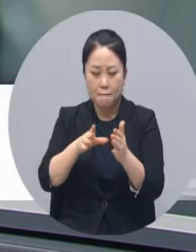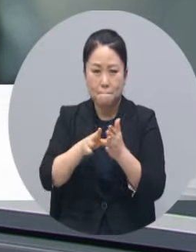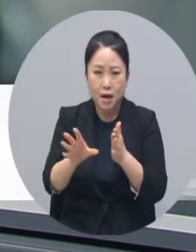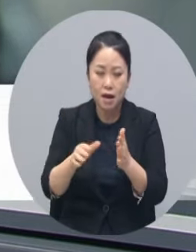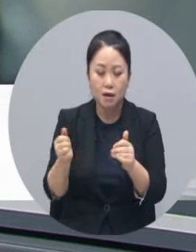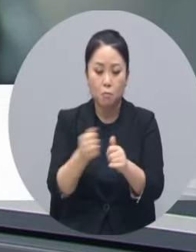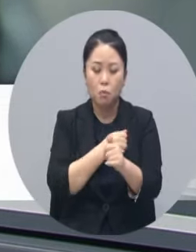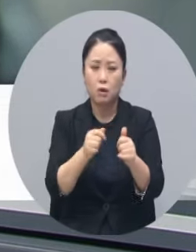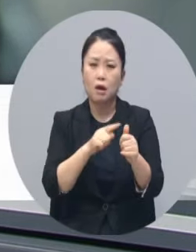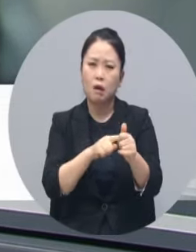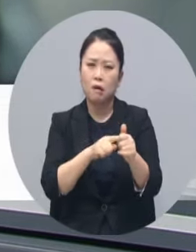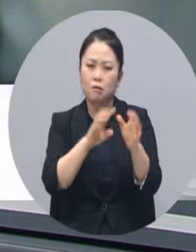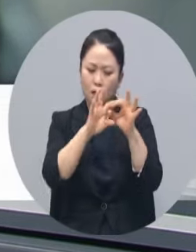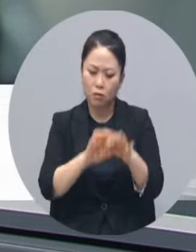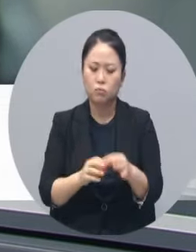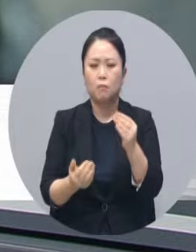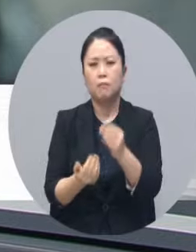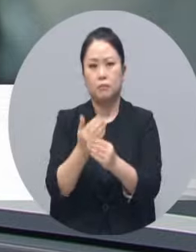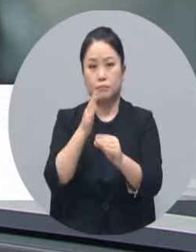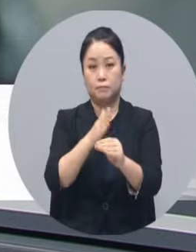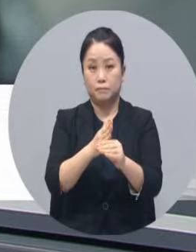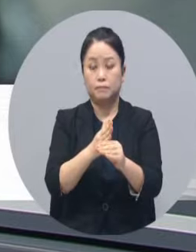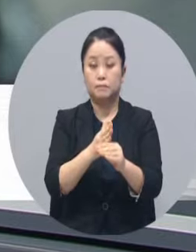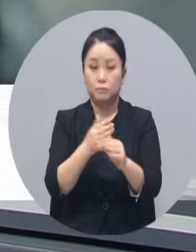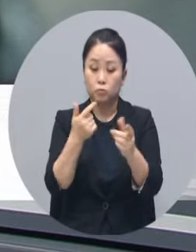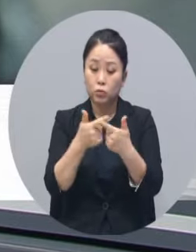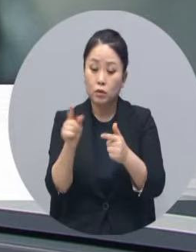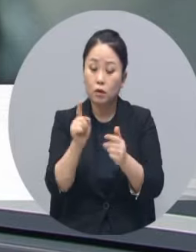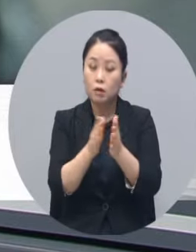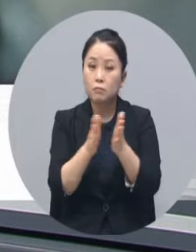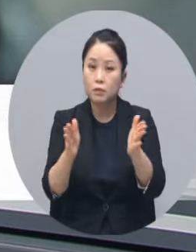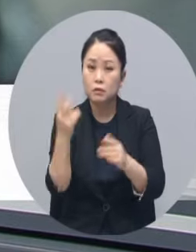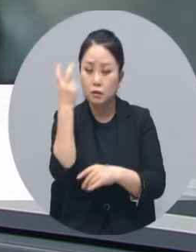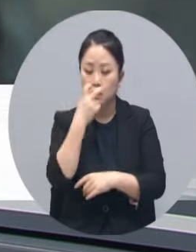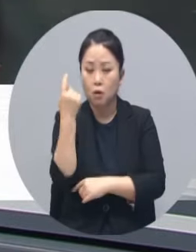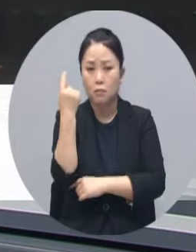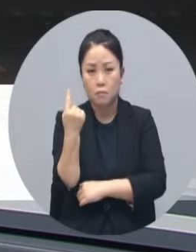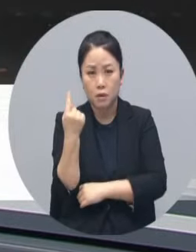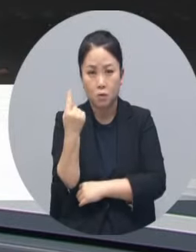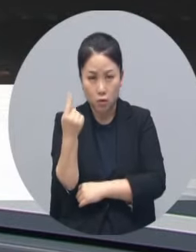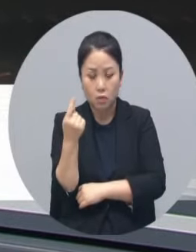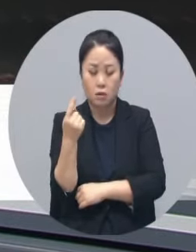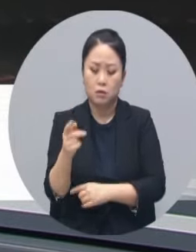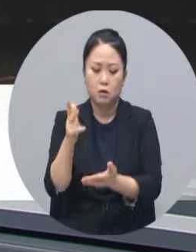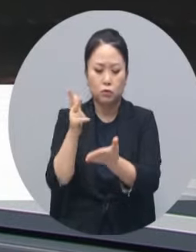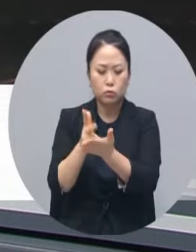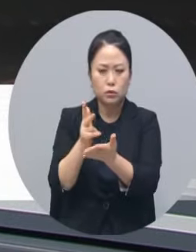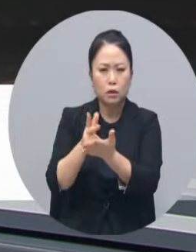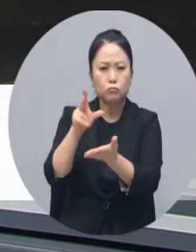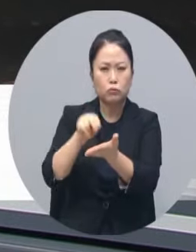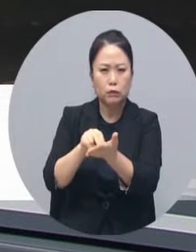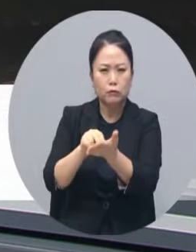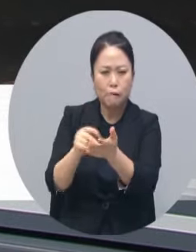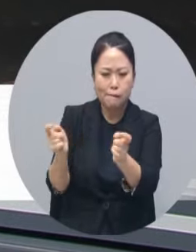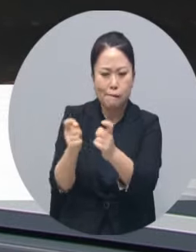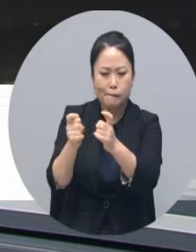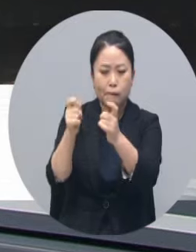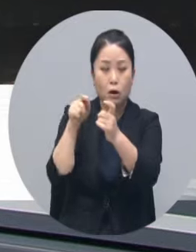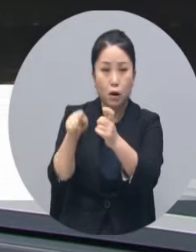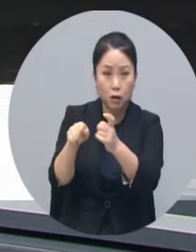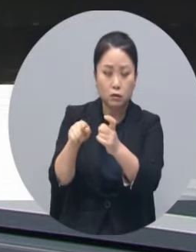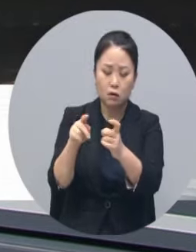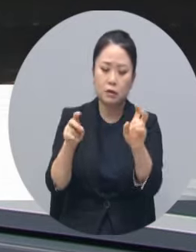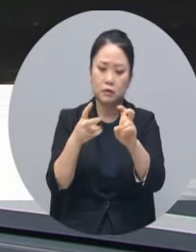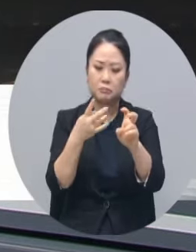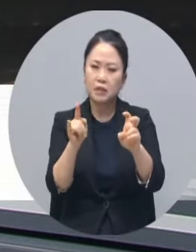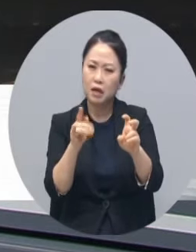사례가 끊이지 않고 있는데요. 부산의 한 아파트 경비원이 주차 문제로 시비를 벌이던 20대 입주민에게